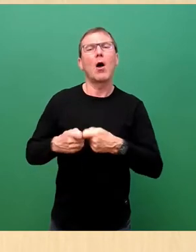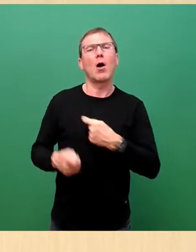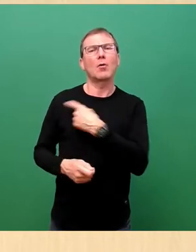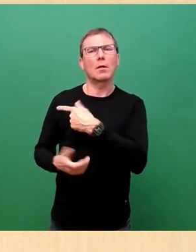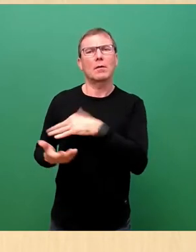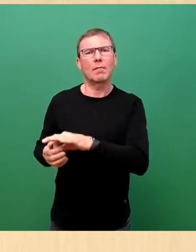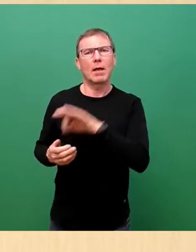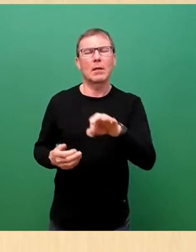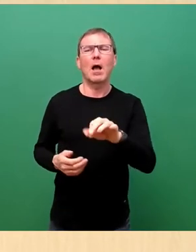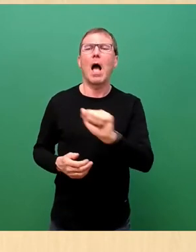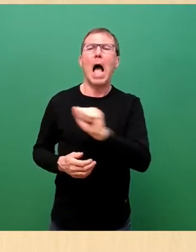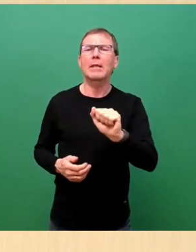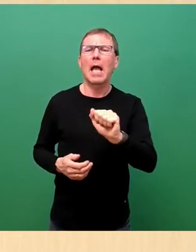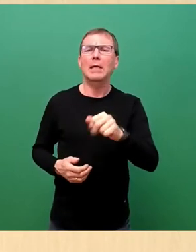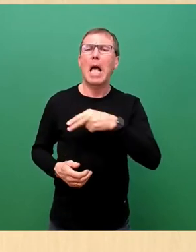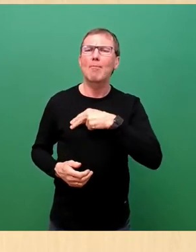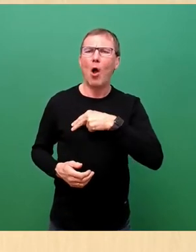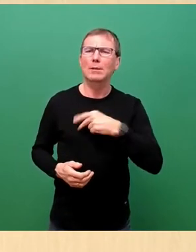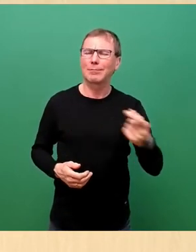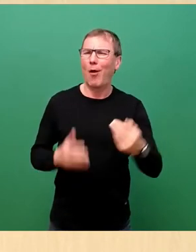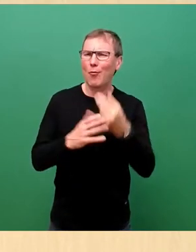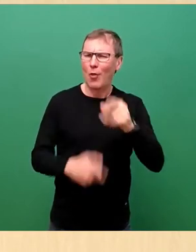Preuß, den kennen viele Neustädter. Der sitzt an der